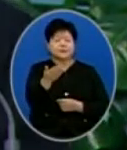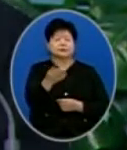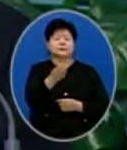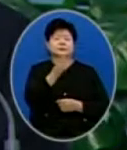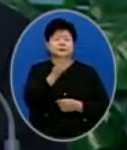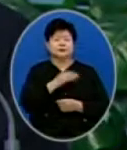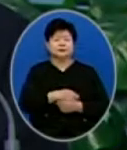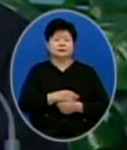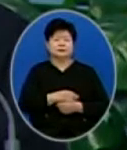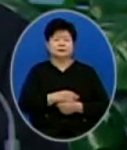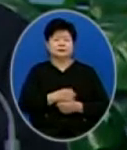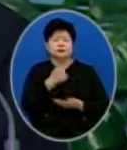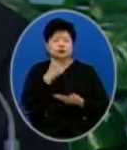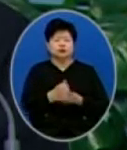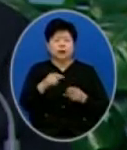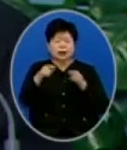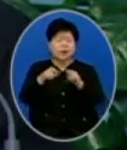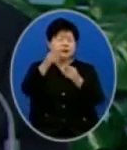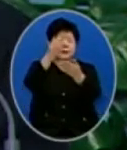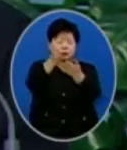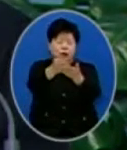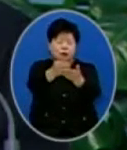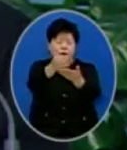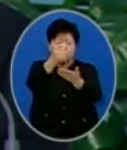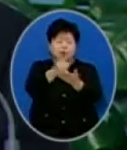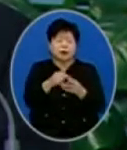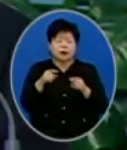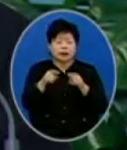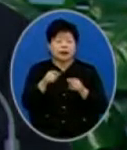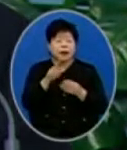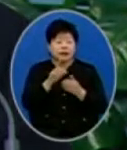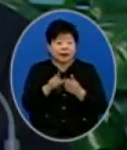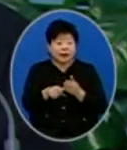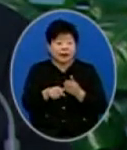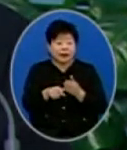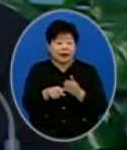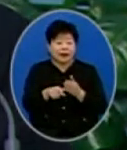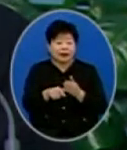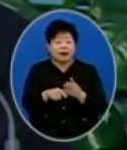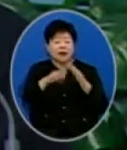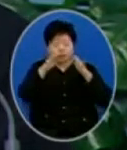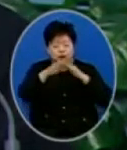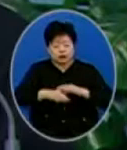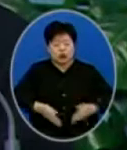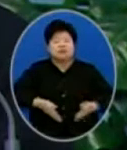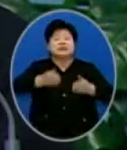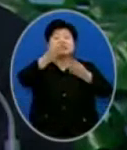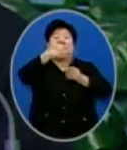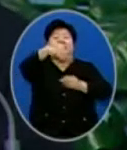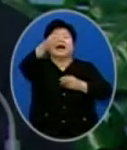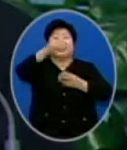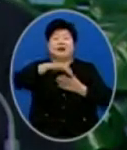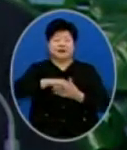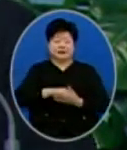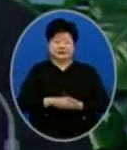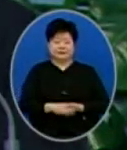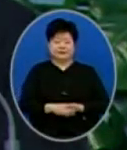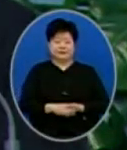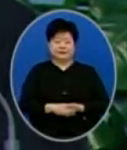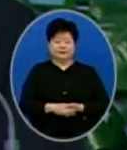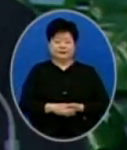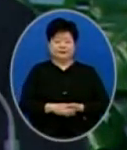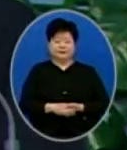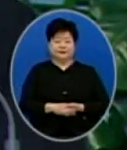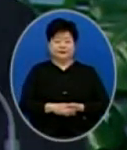해서 절대 죄와 타협하지 마십시오 주여 타협한 그 순간 우리는 무너지는 길을 가게 되는 것입니다